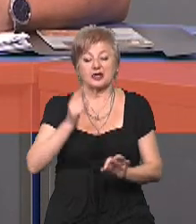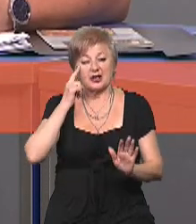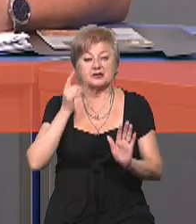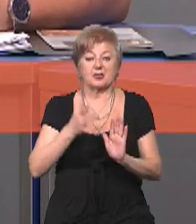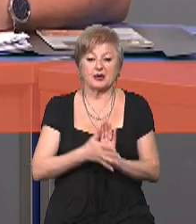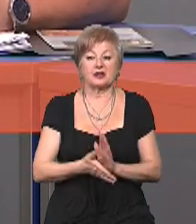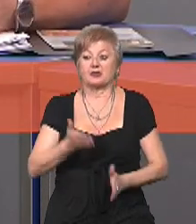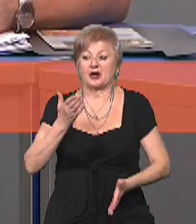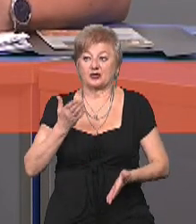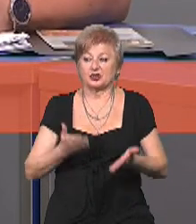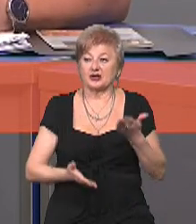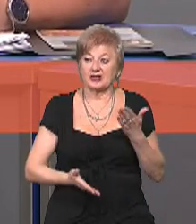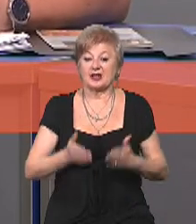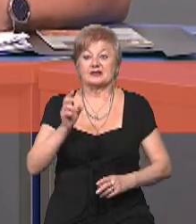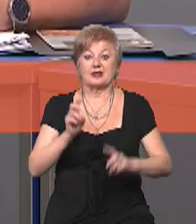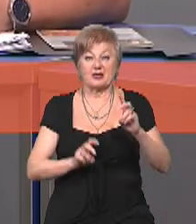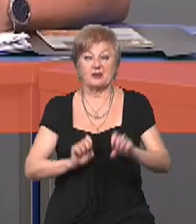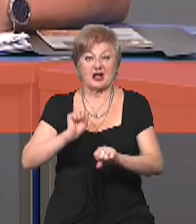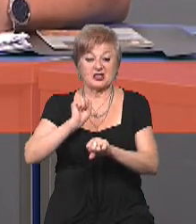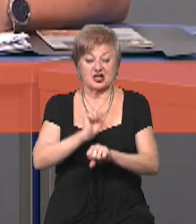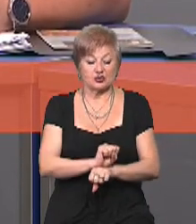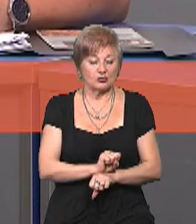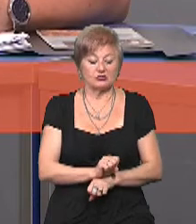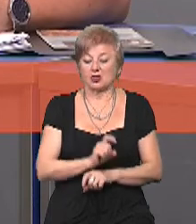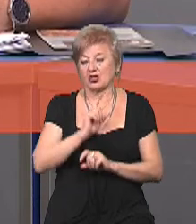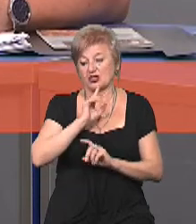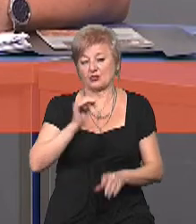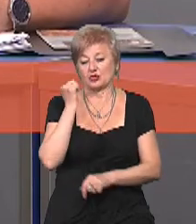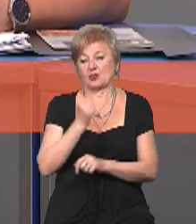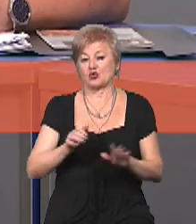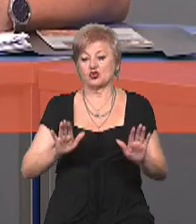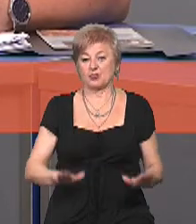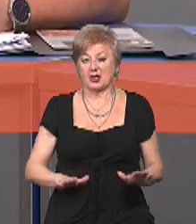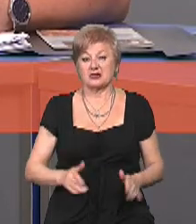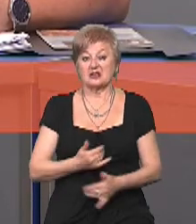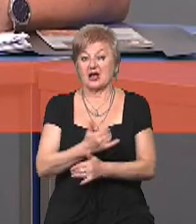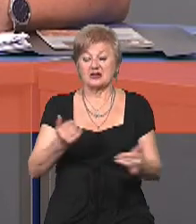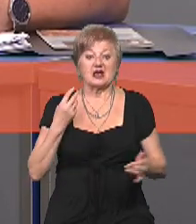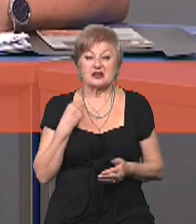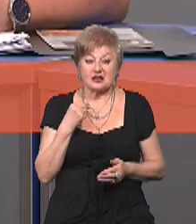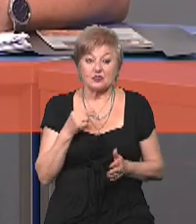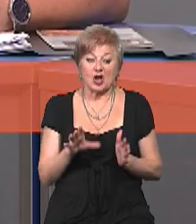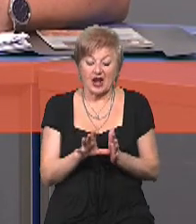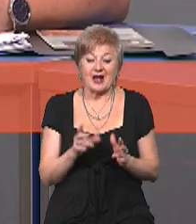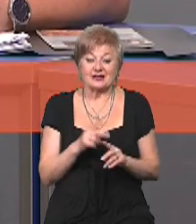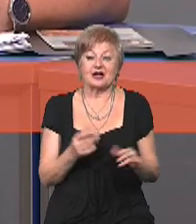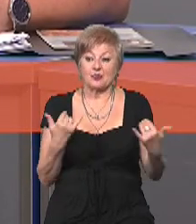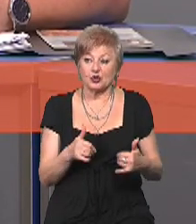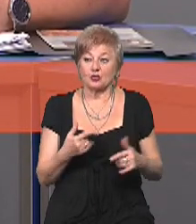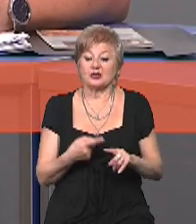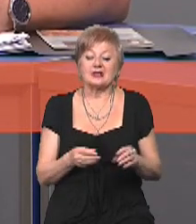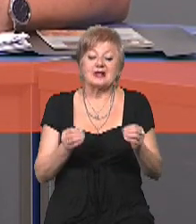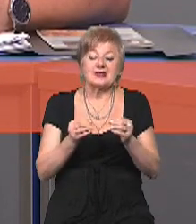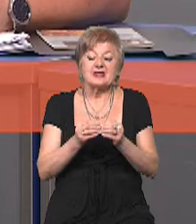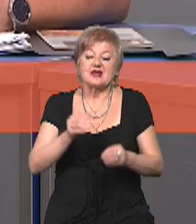если предприятие остановится, то не будет рабочих мест. Для Запорожья это электрометаллургия, это более 10